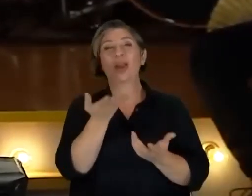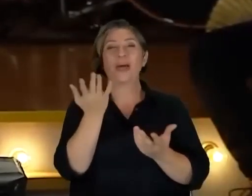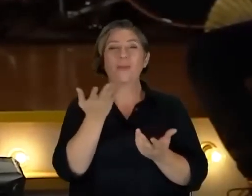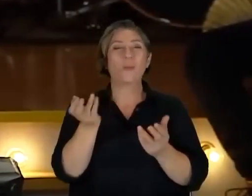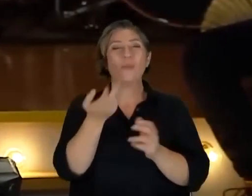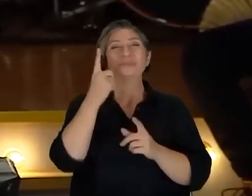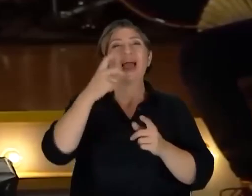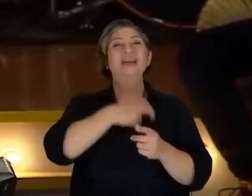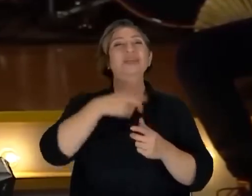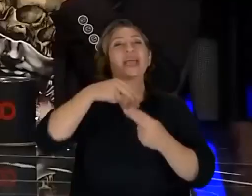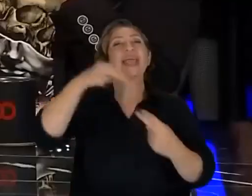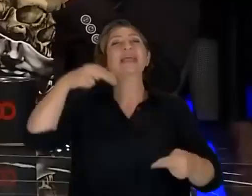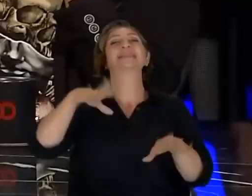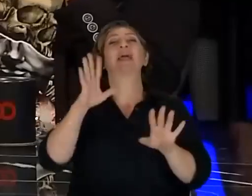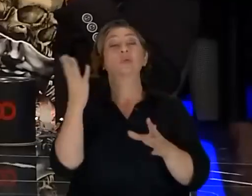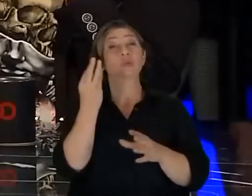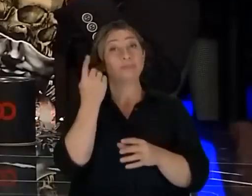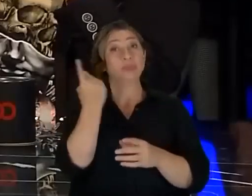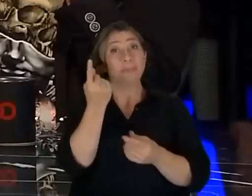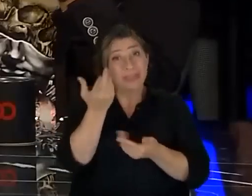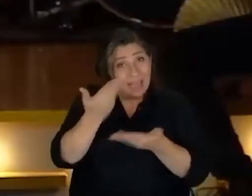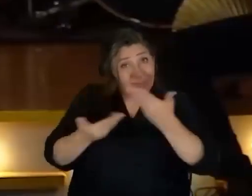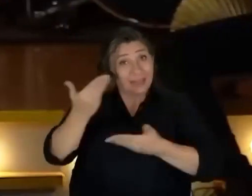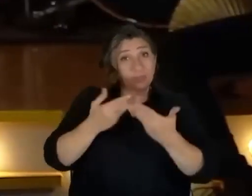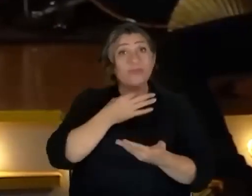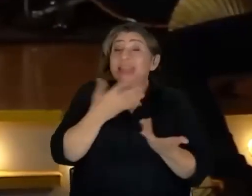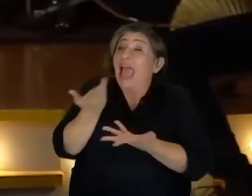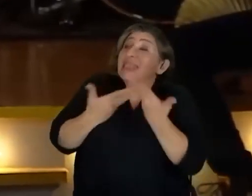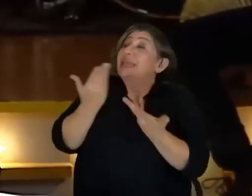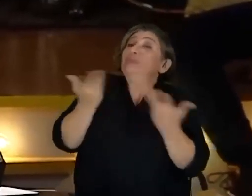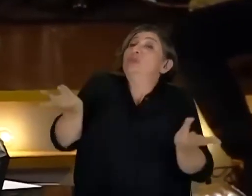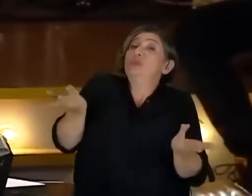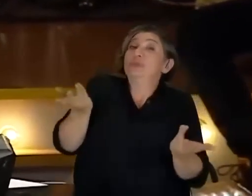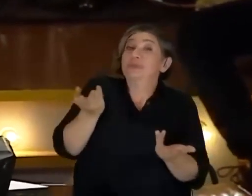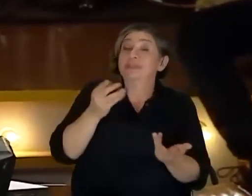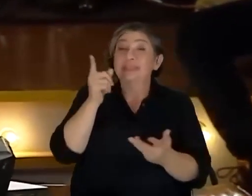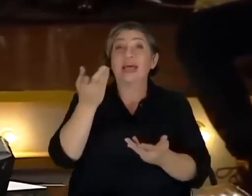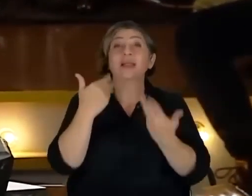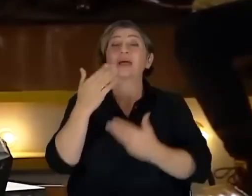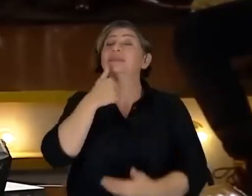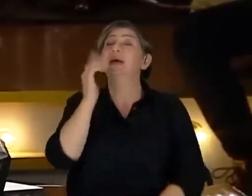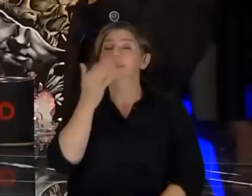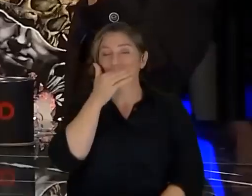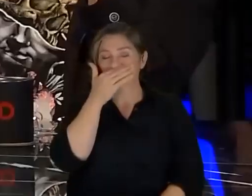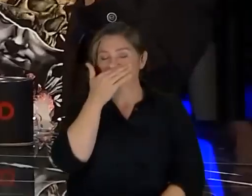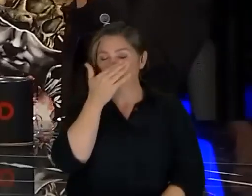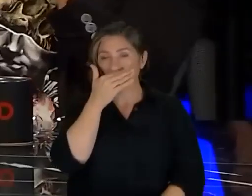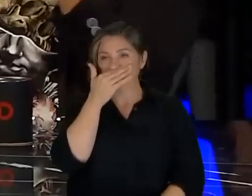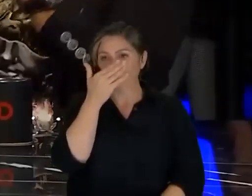bir üfürükten bir aşk hikayesi değil bayağı güzel. Güzel bir şey. Biraz bahset ne olur film. Niye bahsedemiyorsun ya? Sen bahseder misin